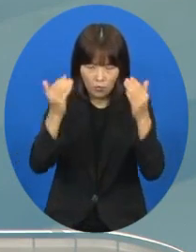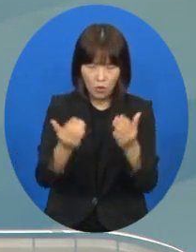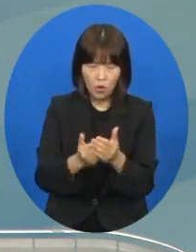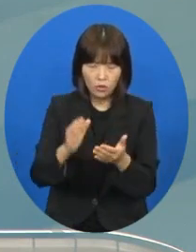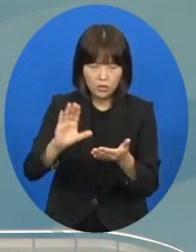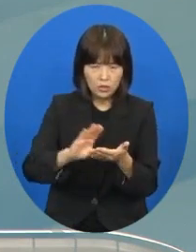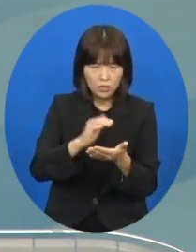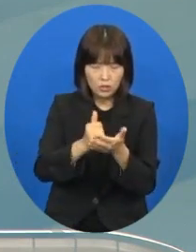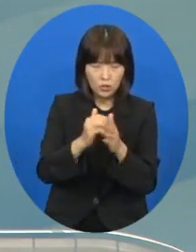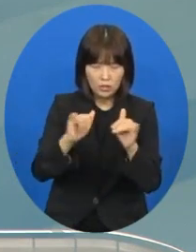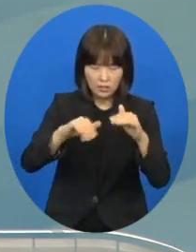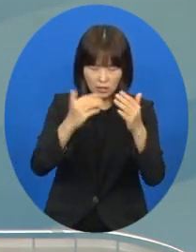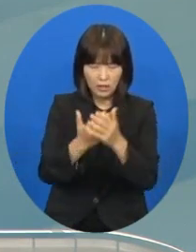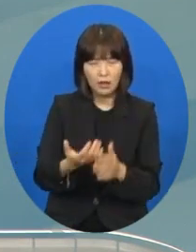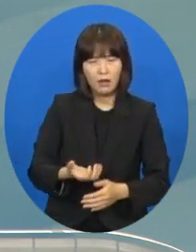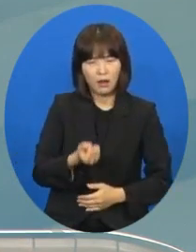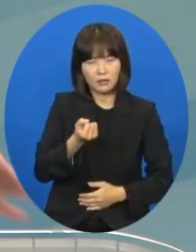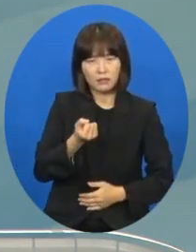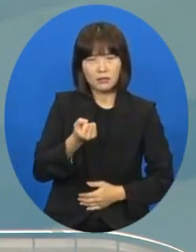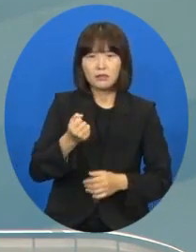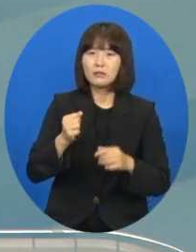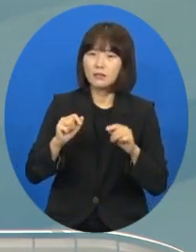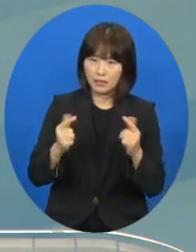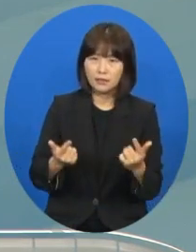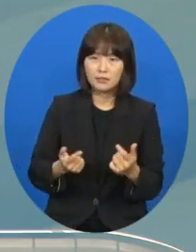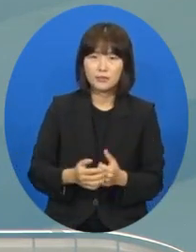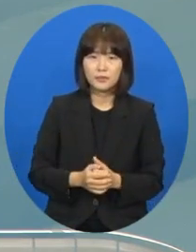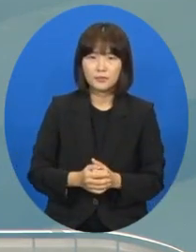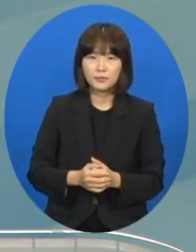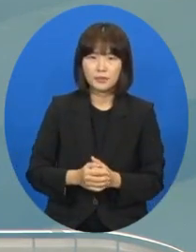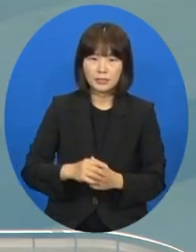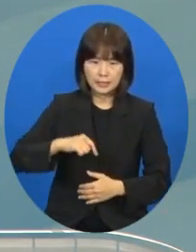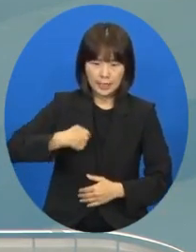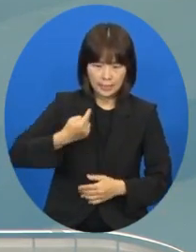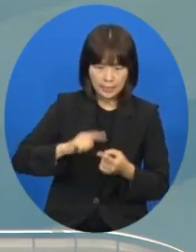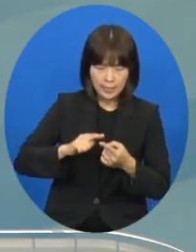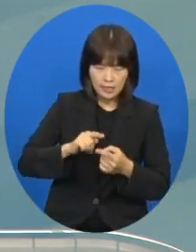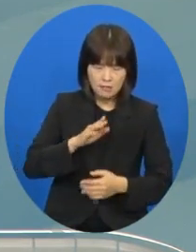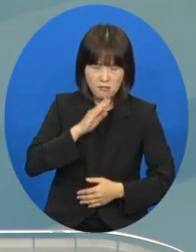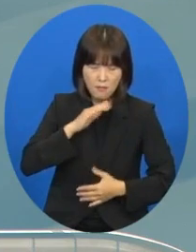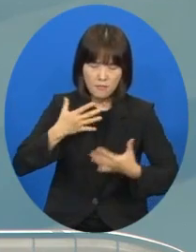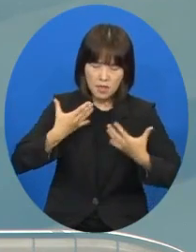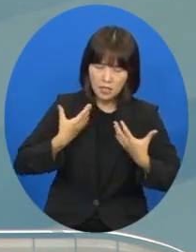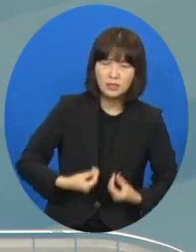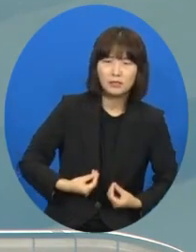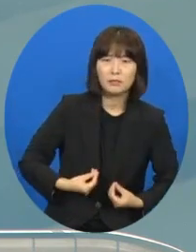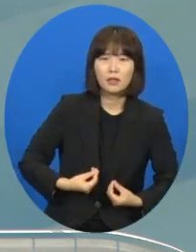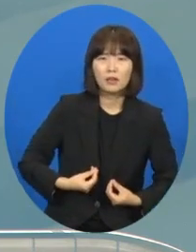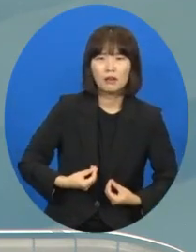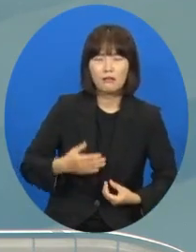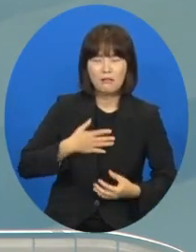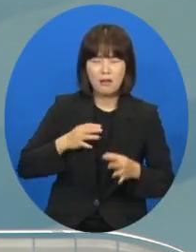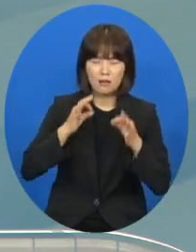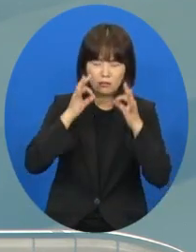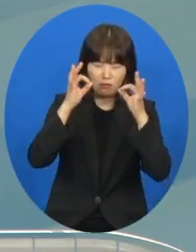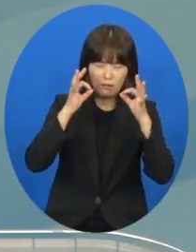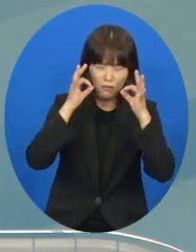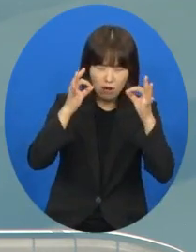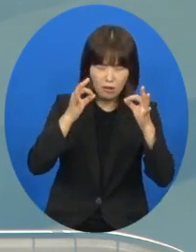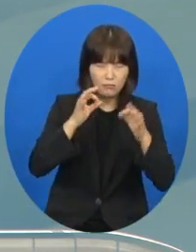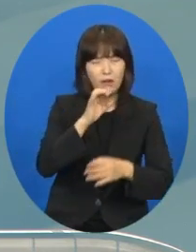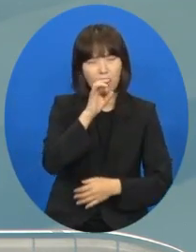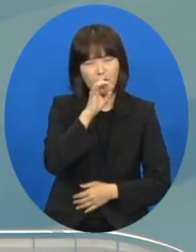다 있는 거 아니더라고요. 자기 자신에 대한 진짜 실망. 아무리 노력하고 애써도 안